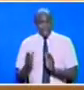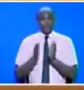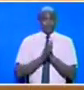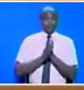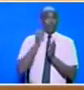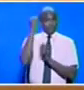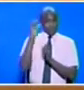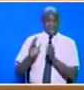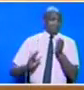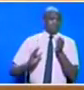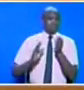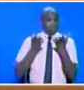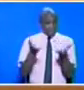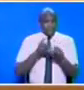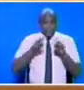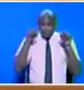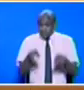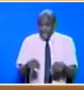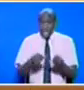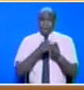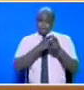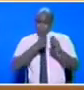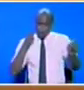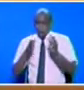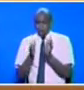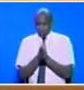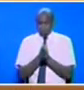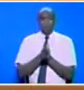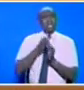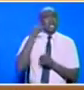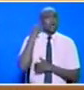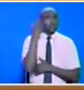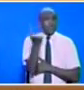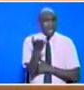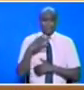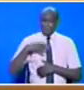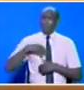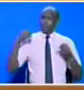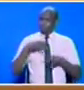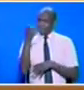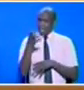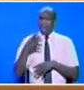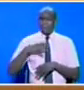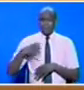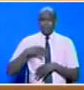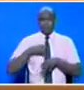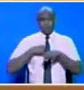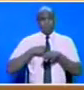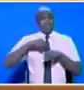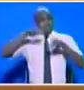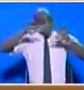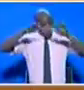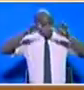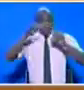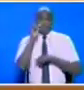vyao. Lakini leo huko Molo, kaunti ya Nakuru, wenyeji walishuhudia matukio ya kipekee pale wafuasi wa chama cha Mashinani, yani